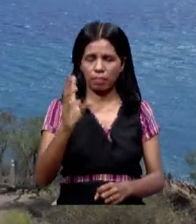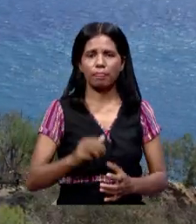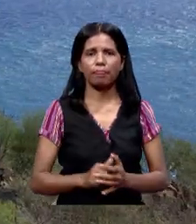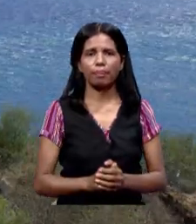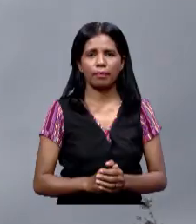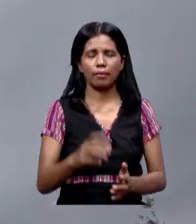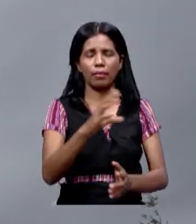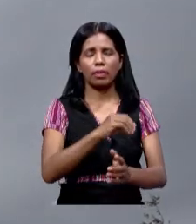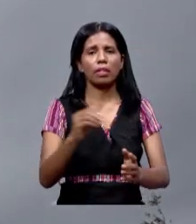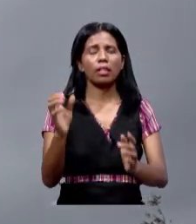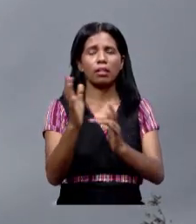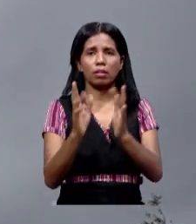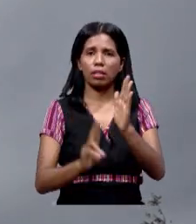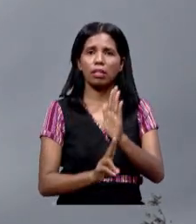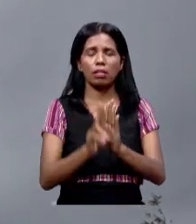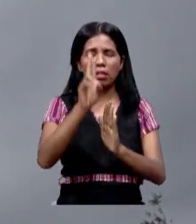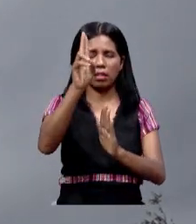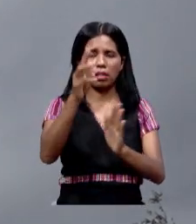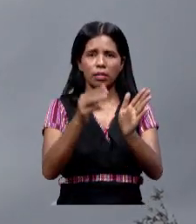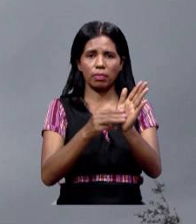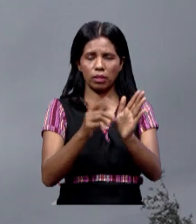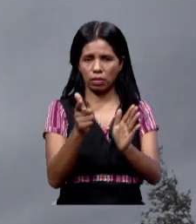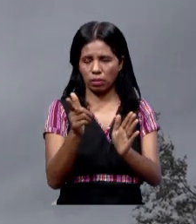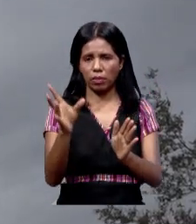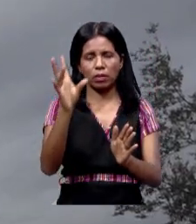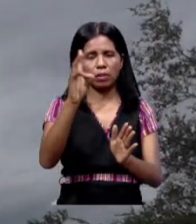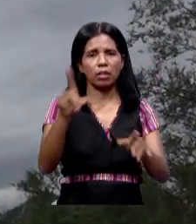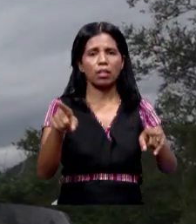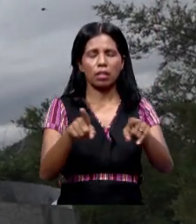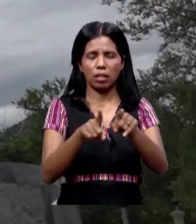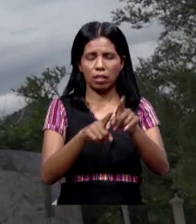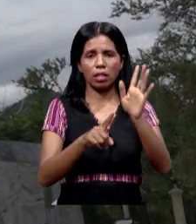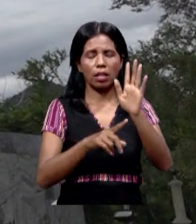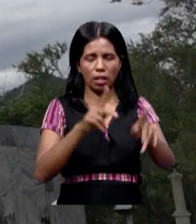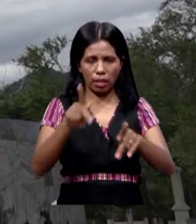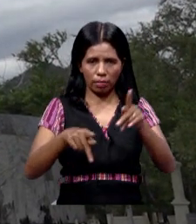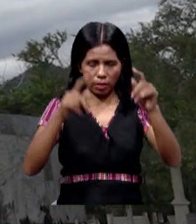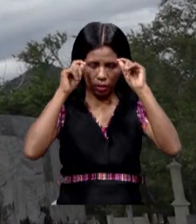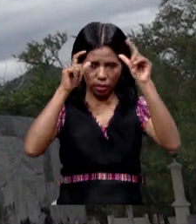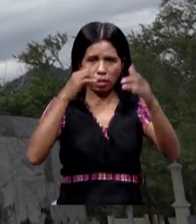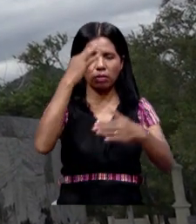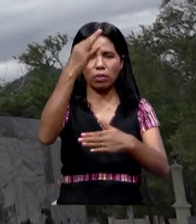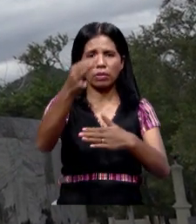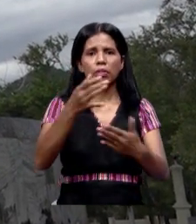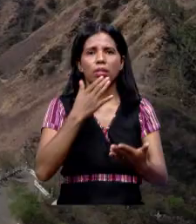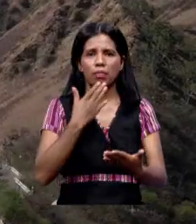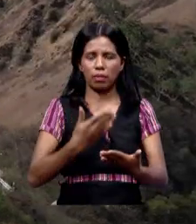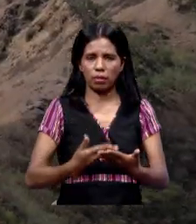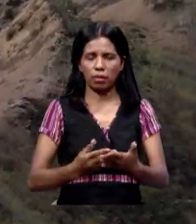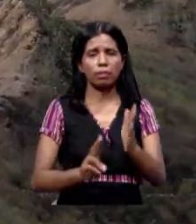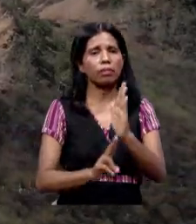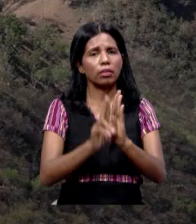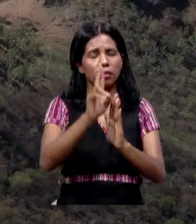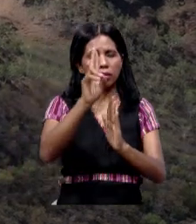Estatu Cristo Rei honi as metru ruanuluresin hitu nudar simbolo ba povo Timor-Leste ba futuru nebe dia kliu. Estatu ne